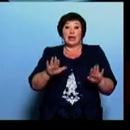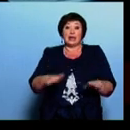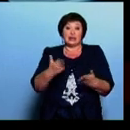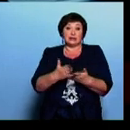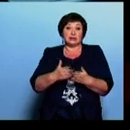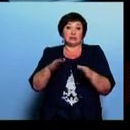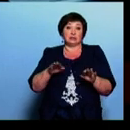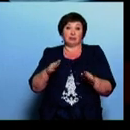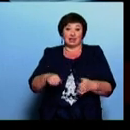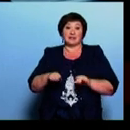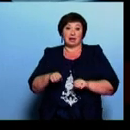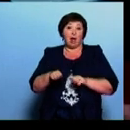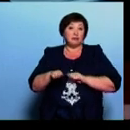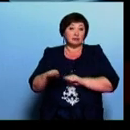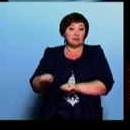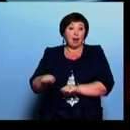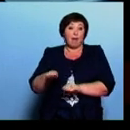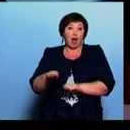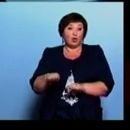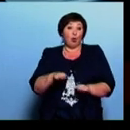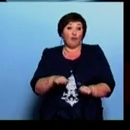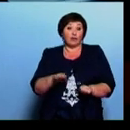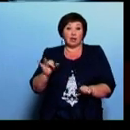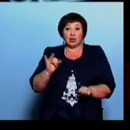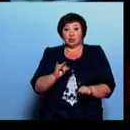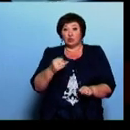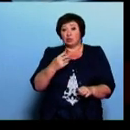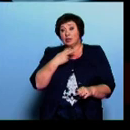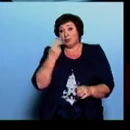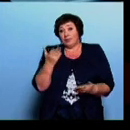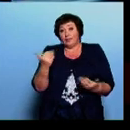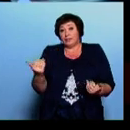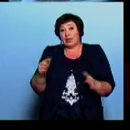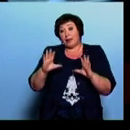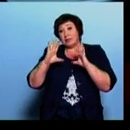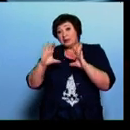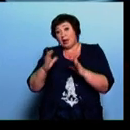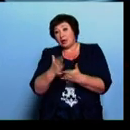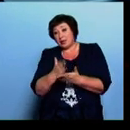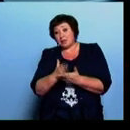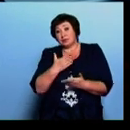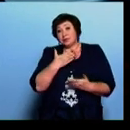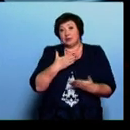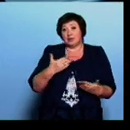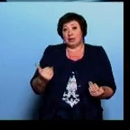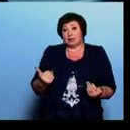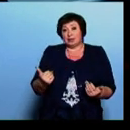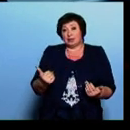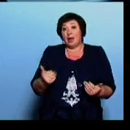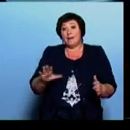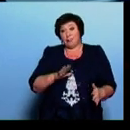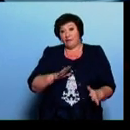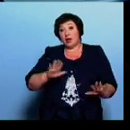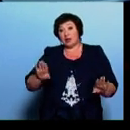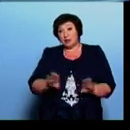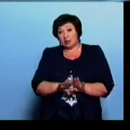даже они заняты. То есть, если бы машины были со знаками, то вопросов не было, но... Получается так, что